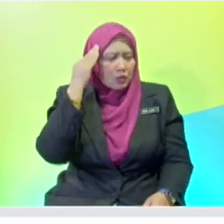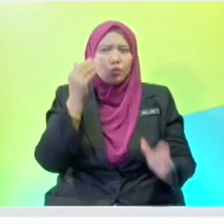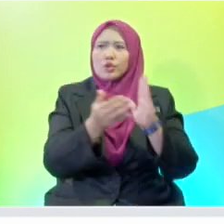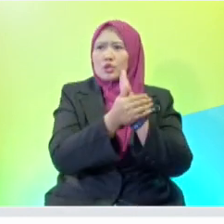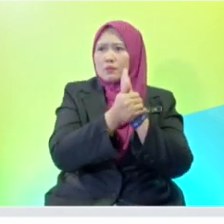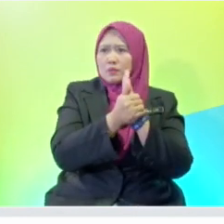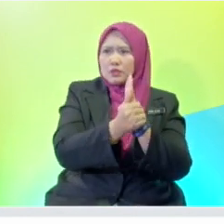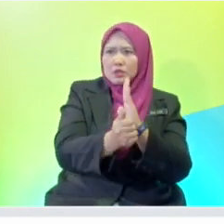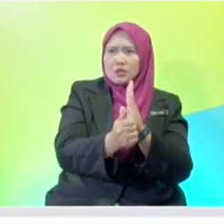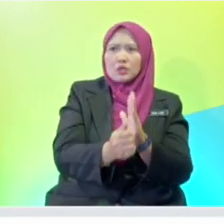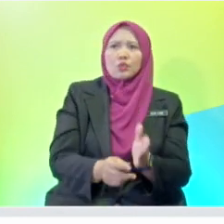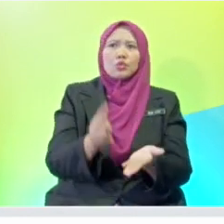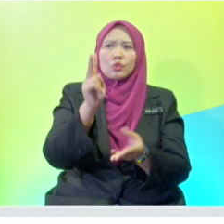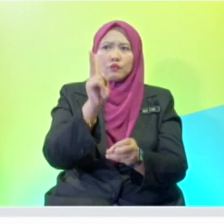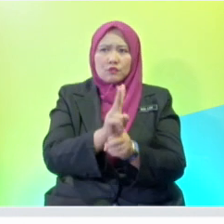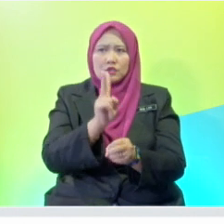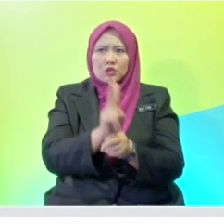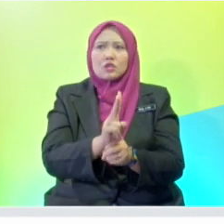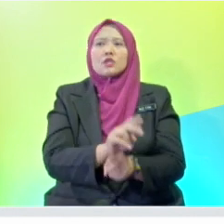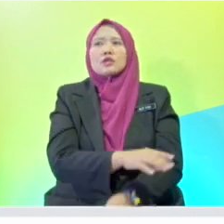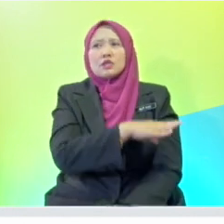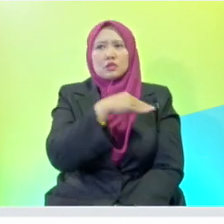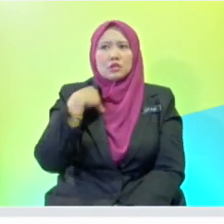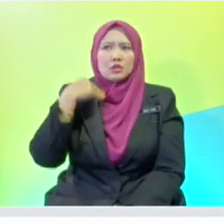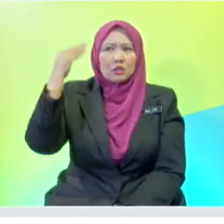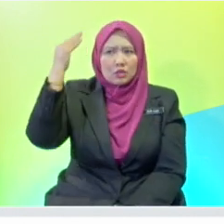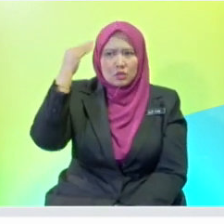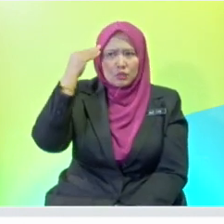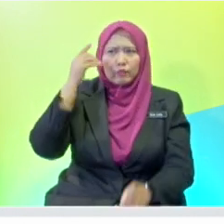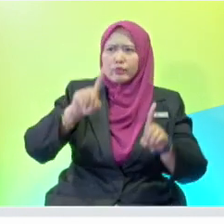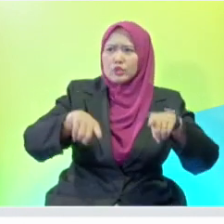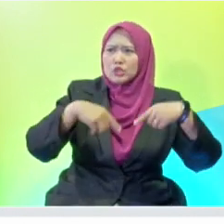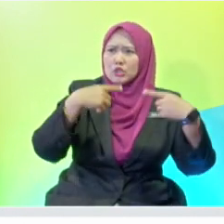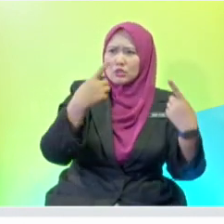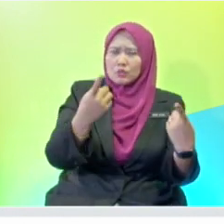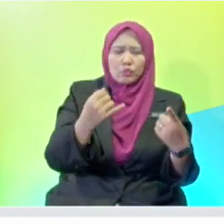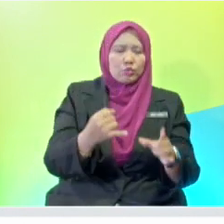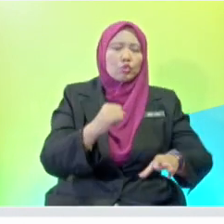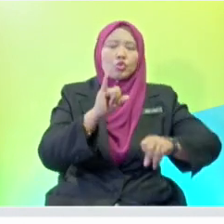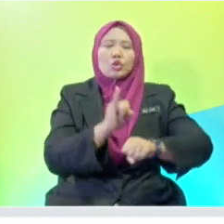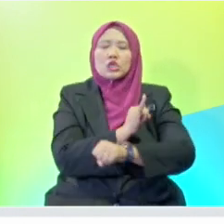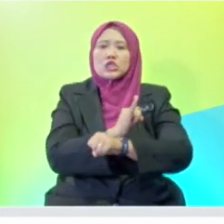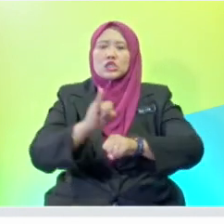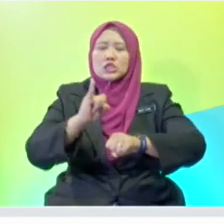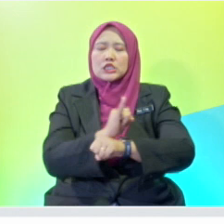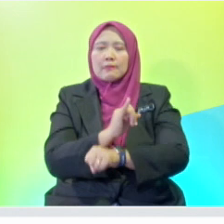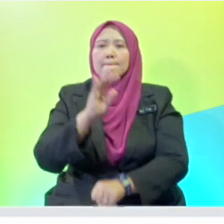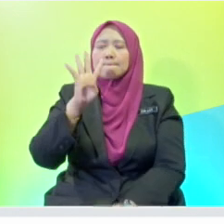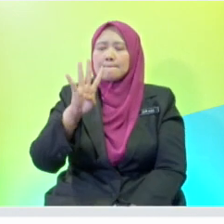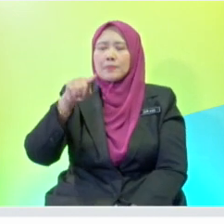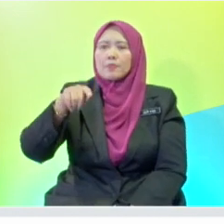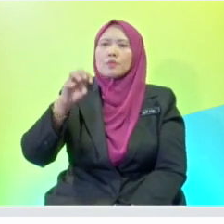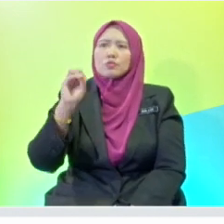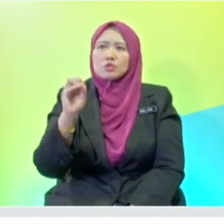ke arah menuju revolusi Perindustrian 4 poin kosong oleh itu untuk menyediakan